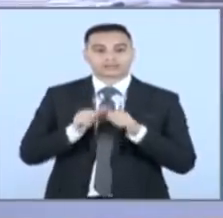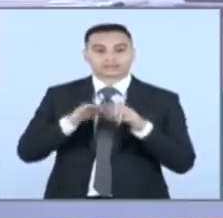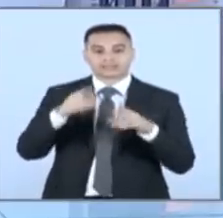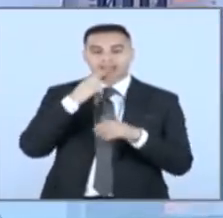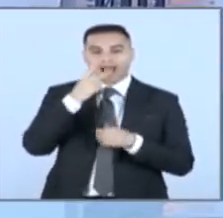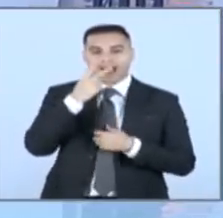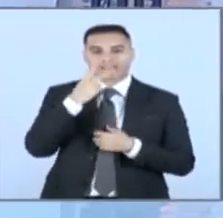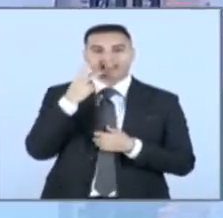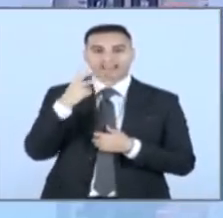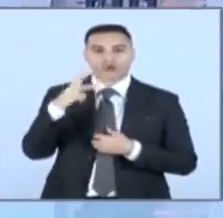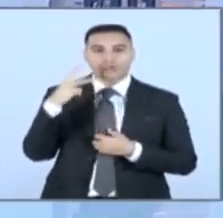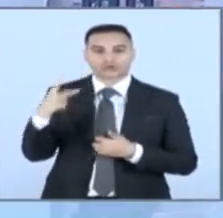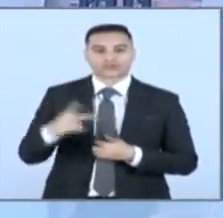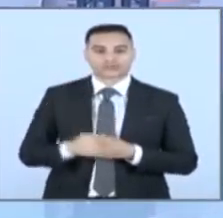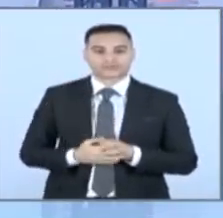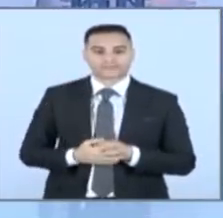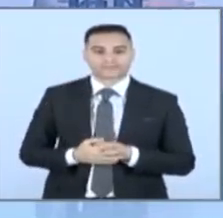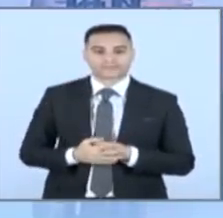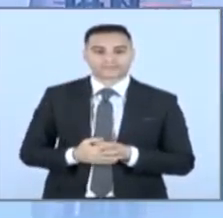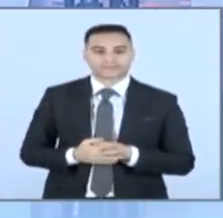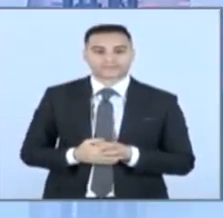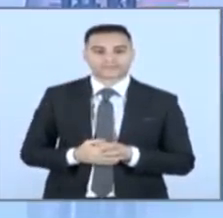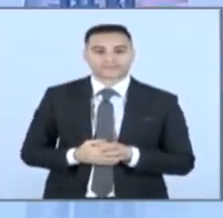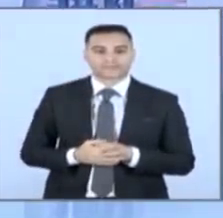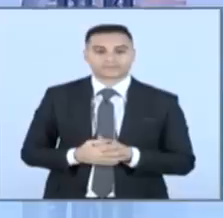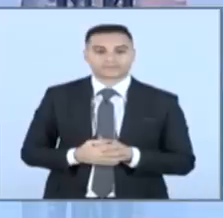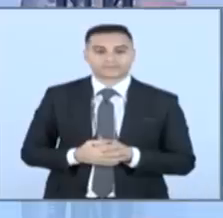اتنشرت 2022.